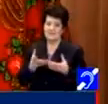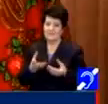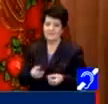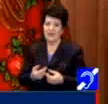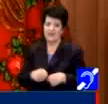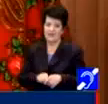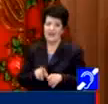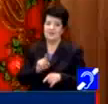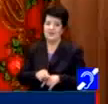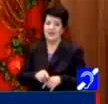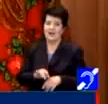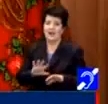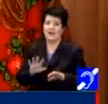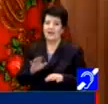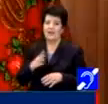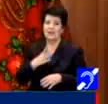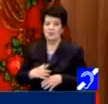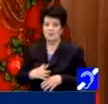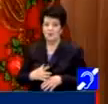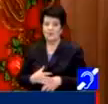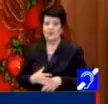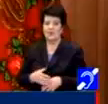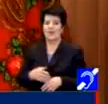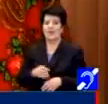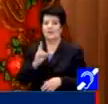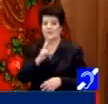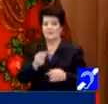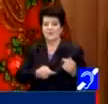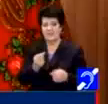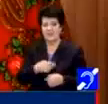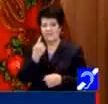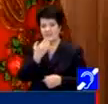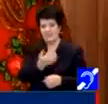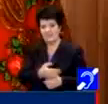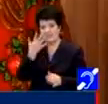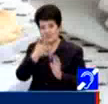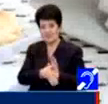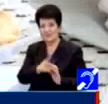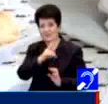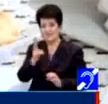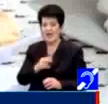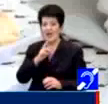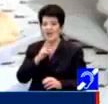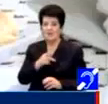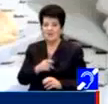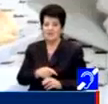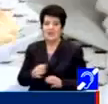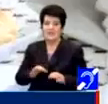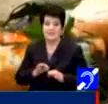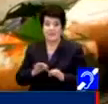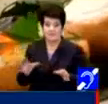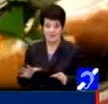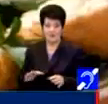suferă, să fie critici uneva față de ei, dar să-i înțeleagă pe cei care greșesc. Și pentru că e sărbătoare,